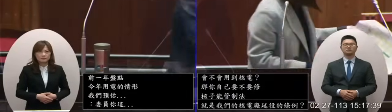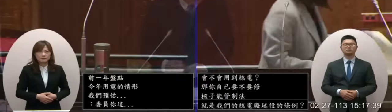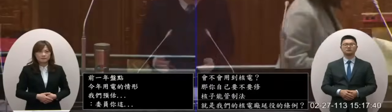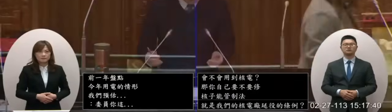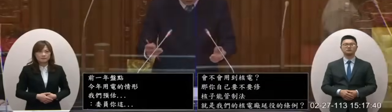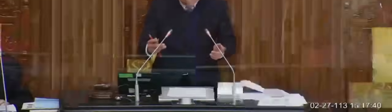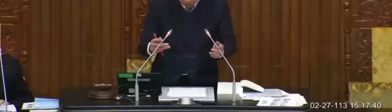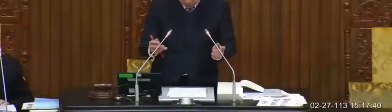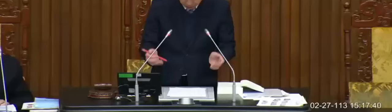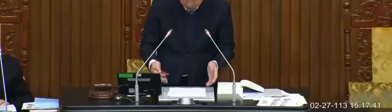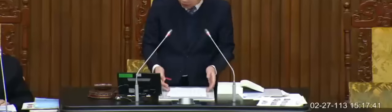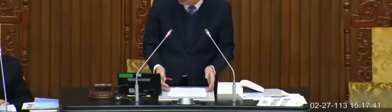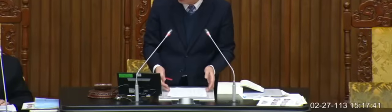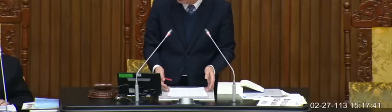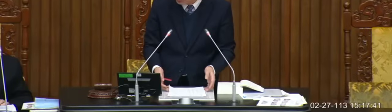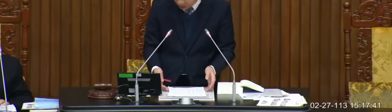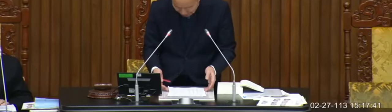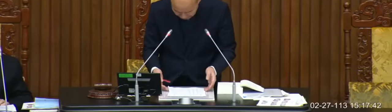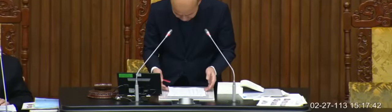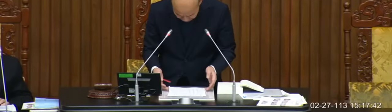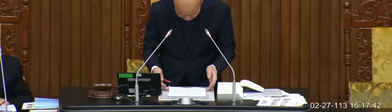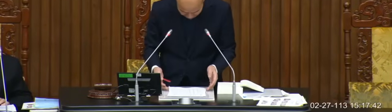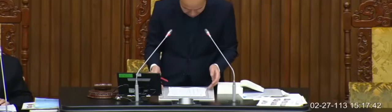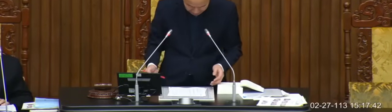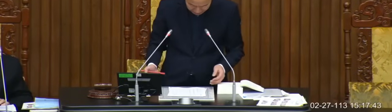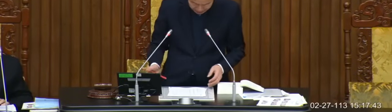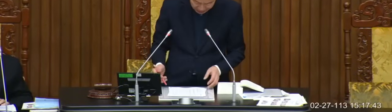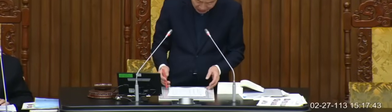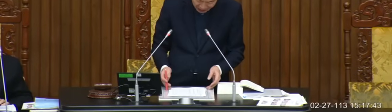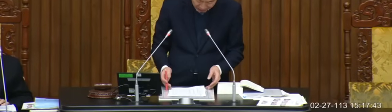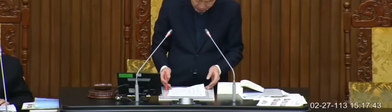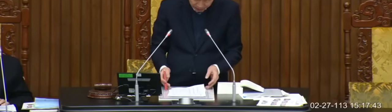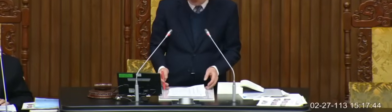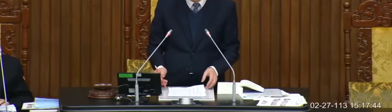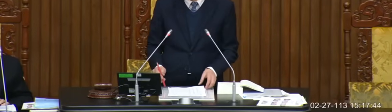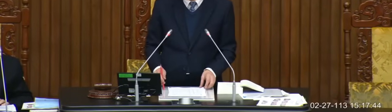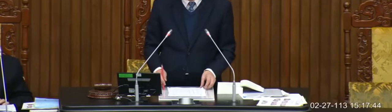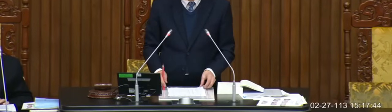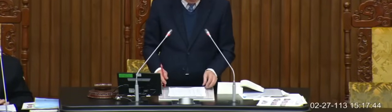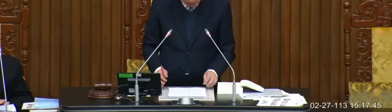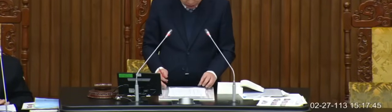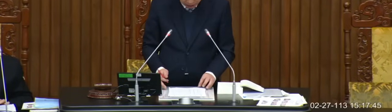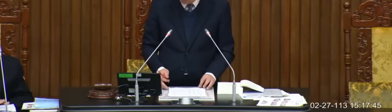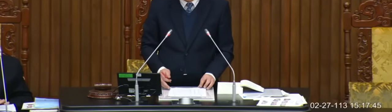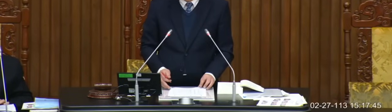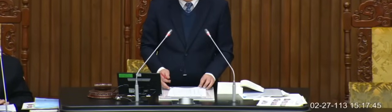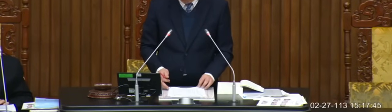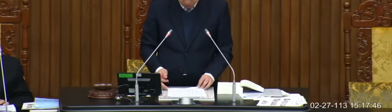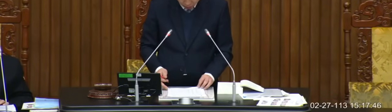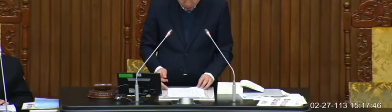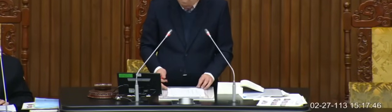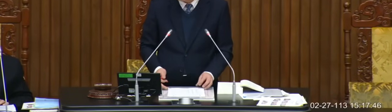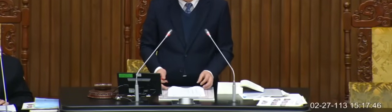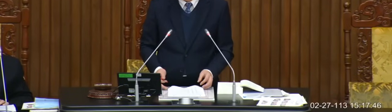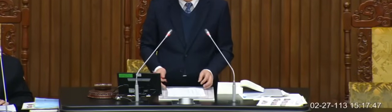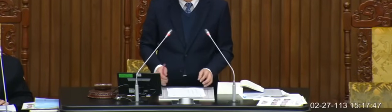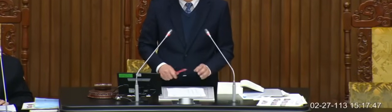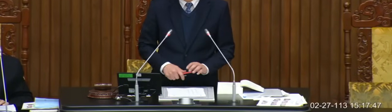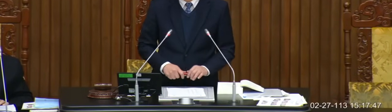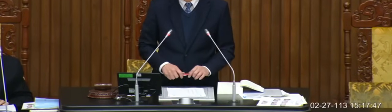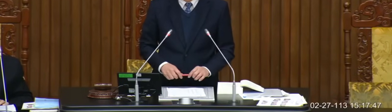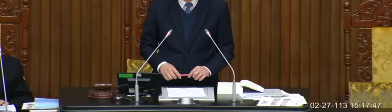谢谢谢委员易凤的质询，谢谢陈院长的答询。接下来，我们请林委员国成。